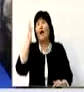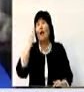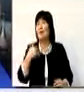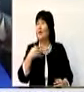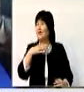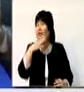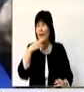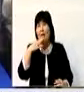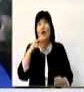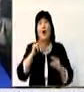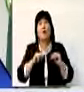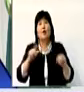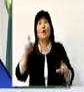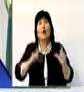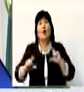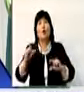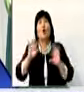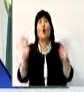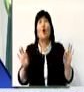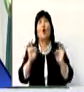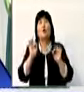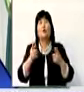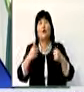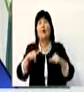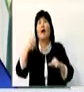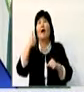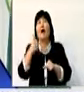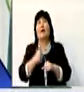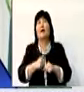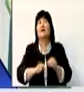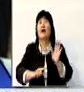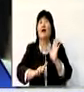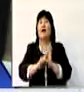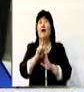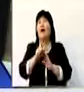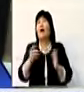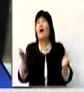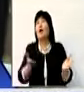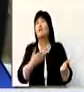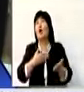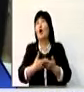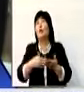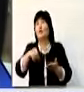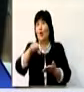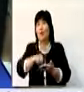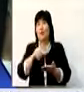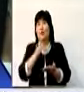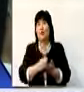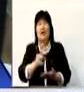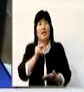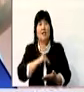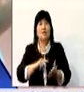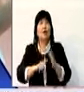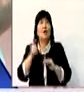басым. Педагогикалық институттың музыкалық факультетінің алғашқы қарлығашы қай кезде де белсенділігімен көзге түскен. Еңбек